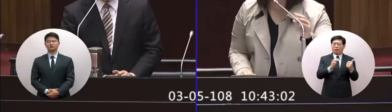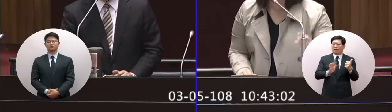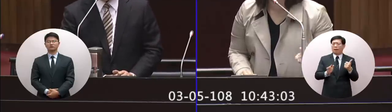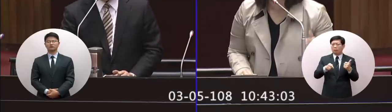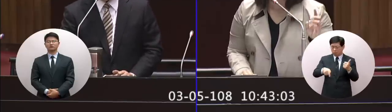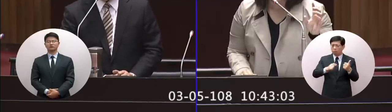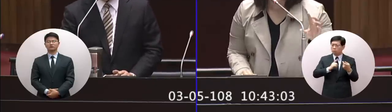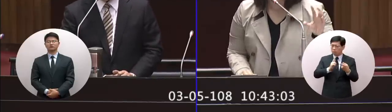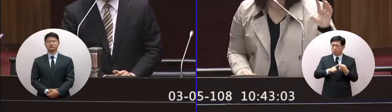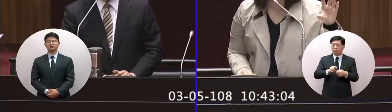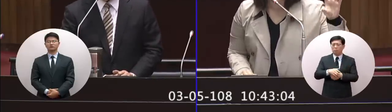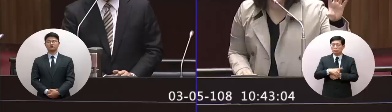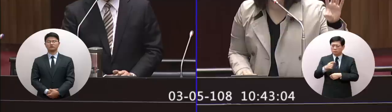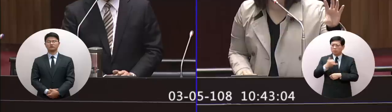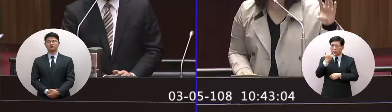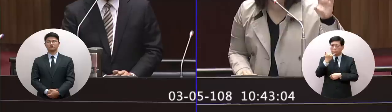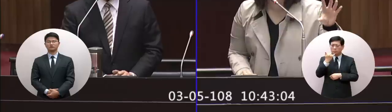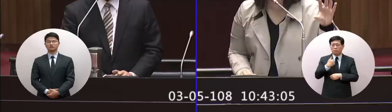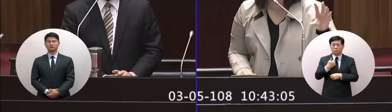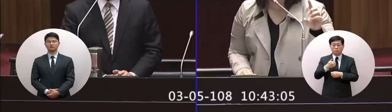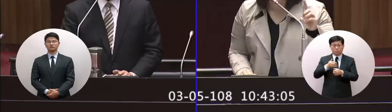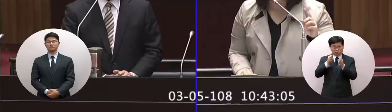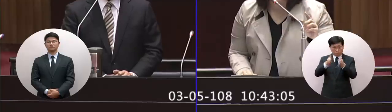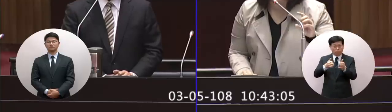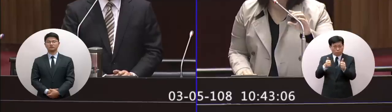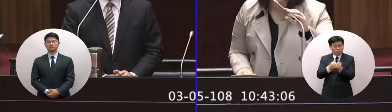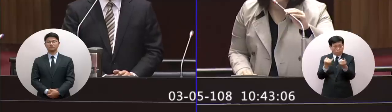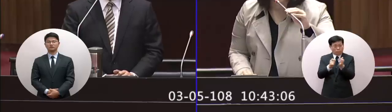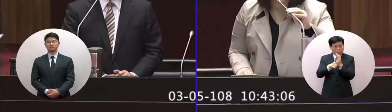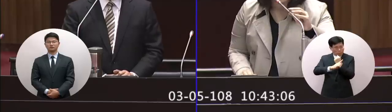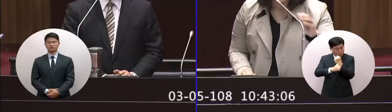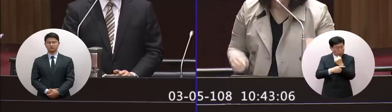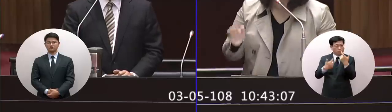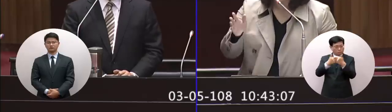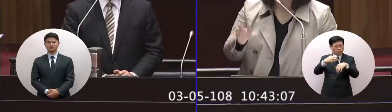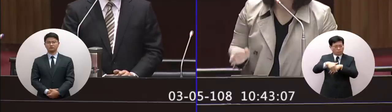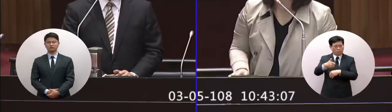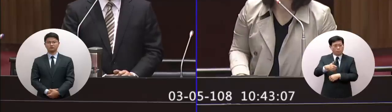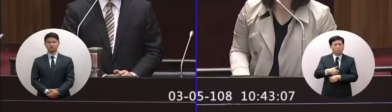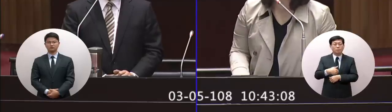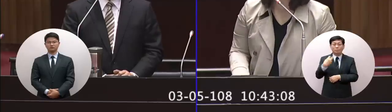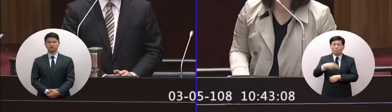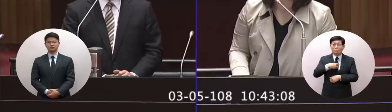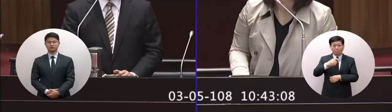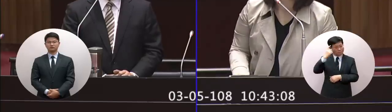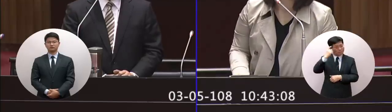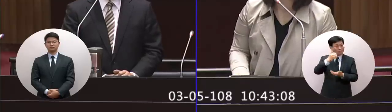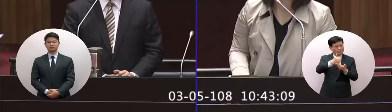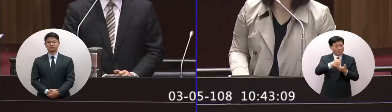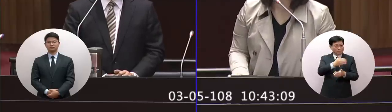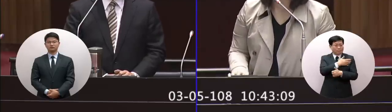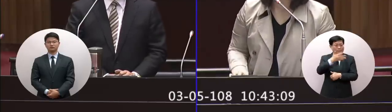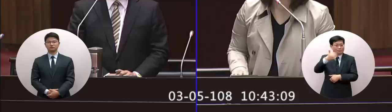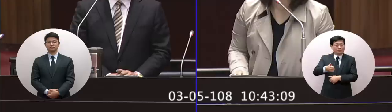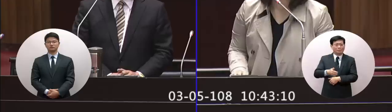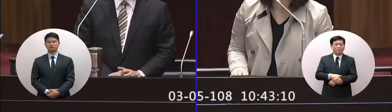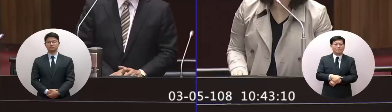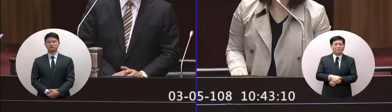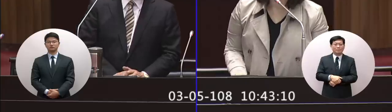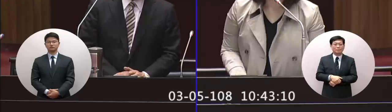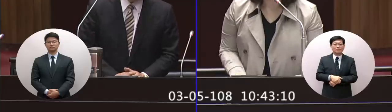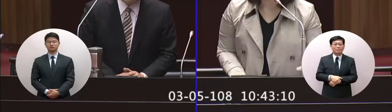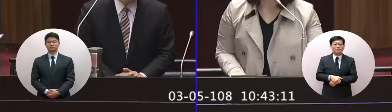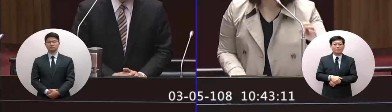得这来对来于同婚的这个专法来说，才是最重要的哦。那接下来我想有请一下陈主委。